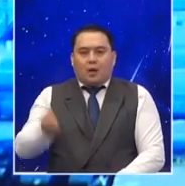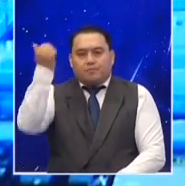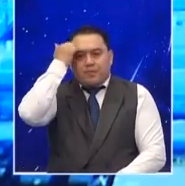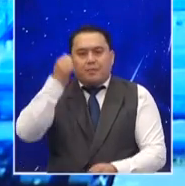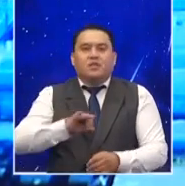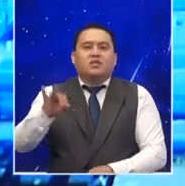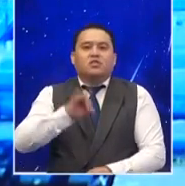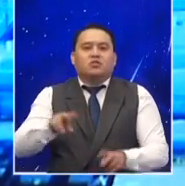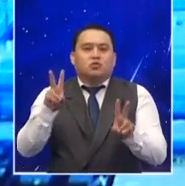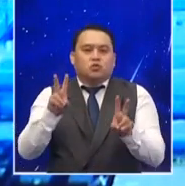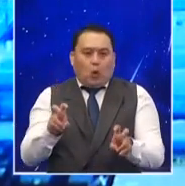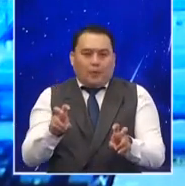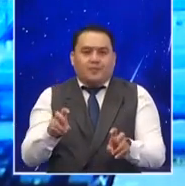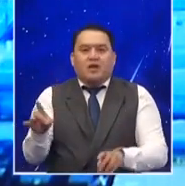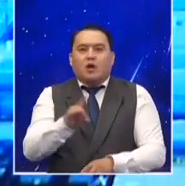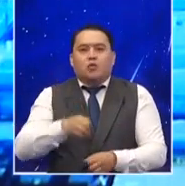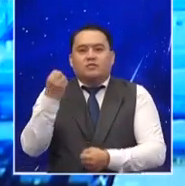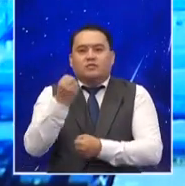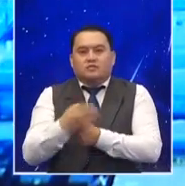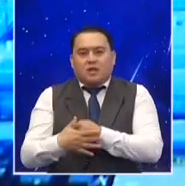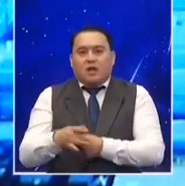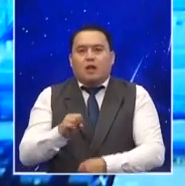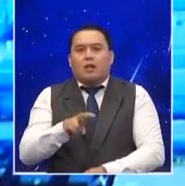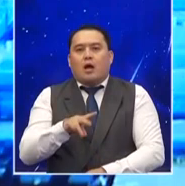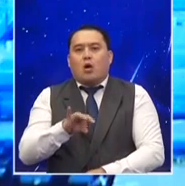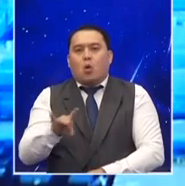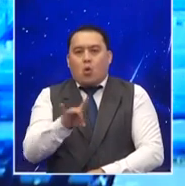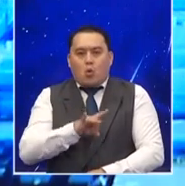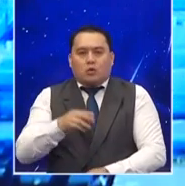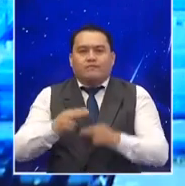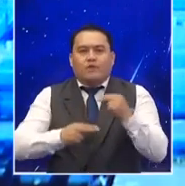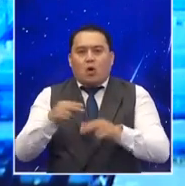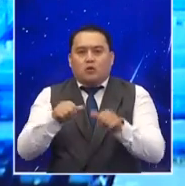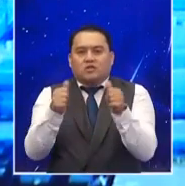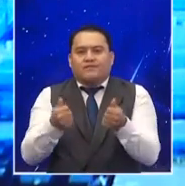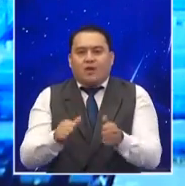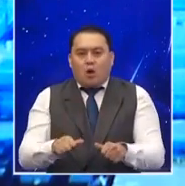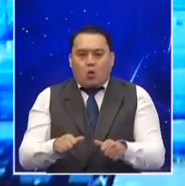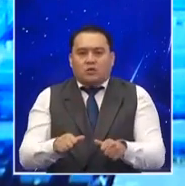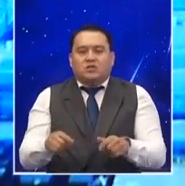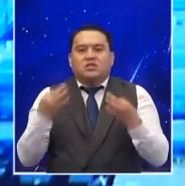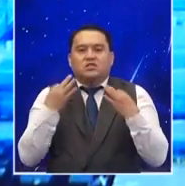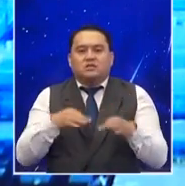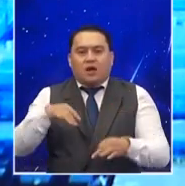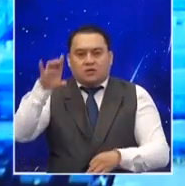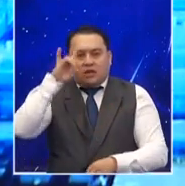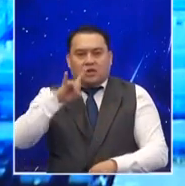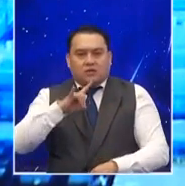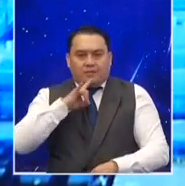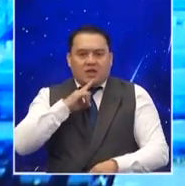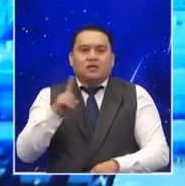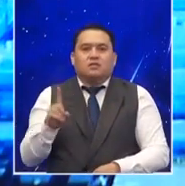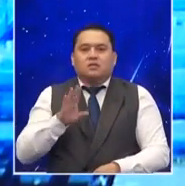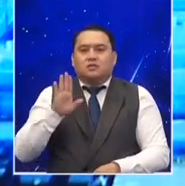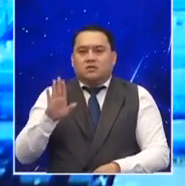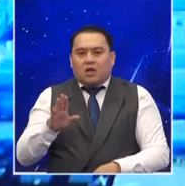Памятник истории. В районном центре Алакольского региона теперь возвышается грандиозное сооружение – монумент независимости Казахстана.